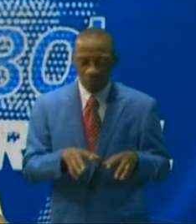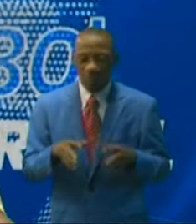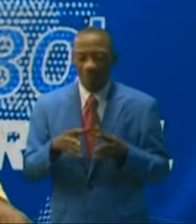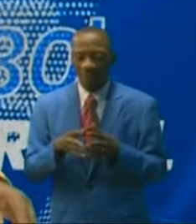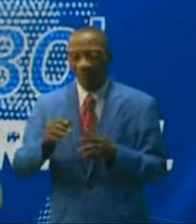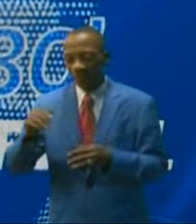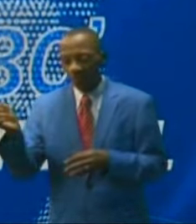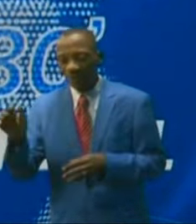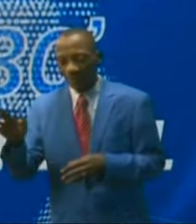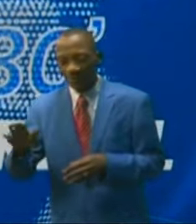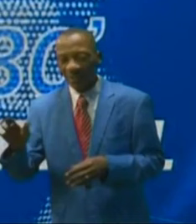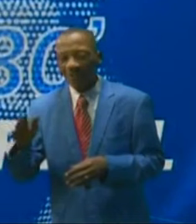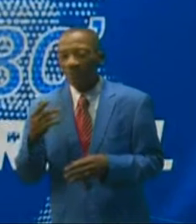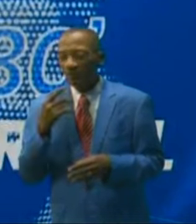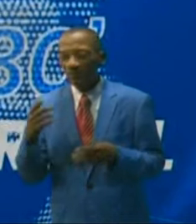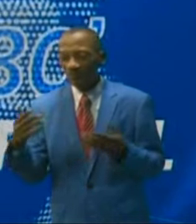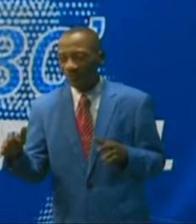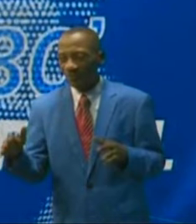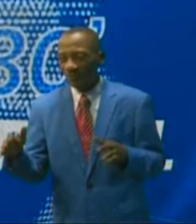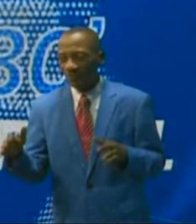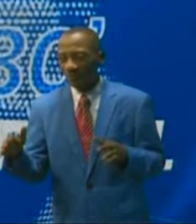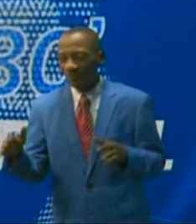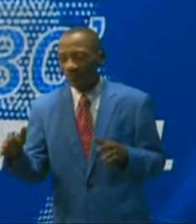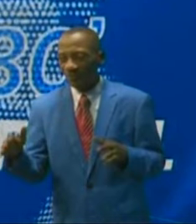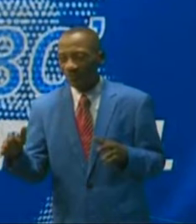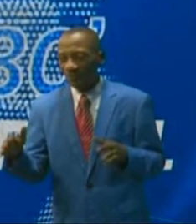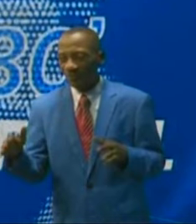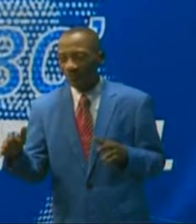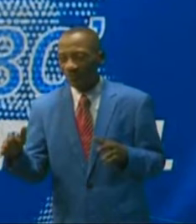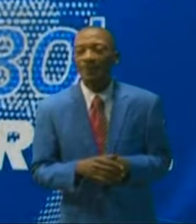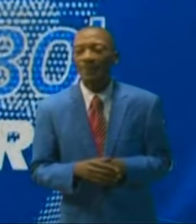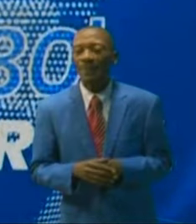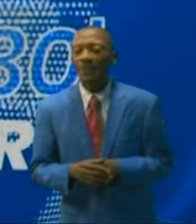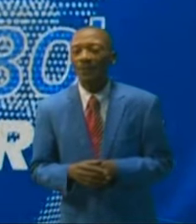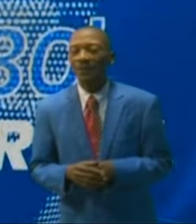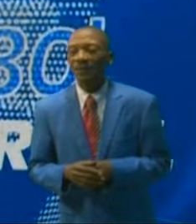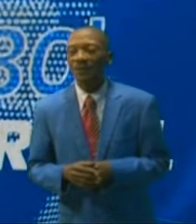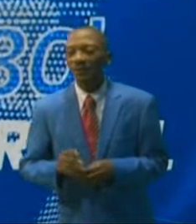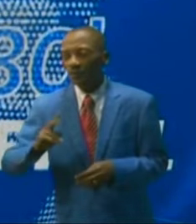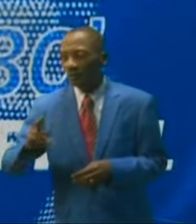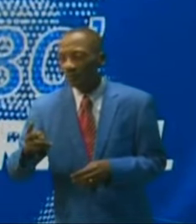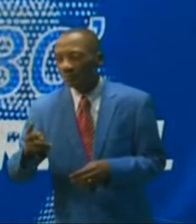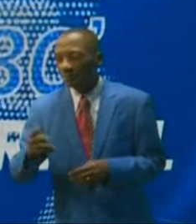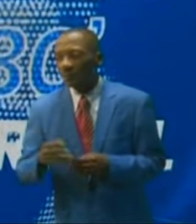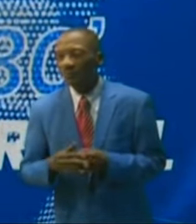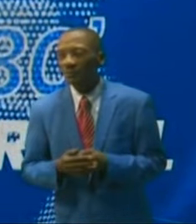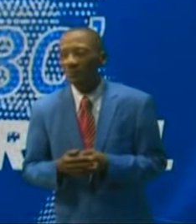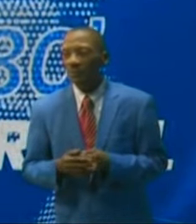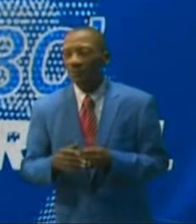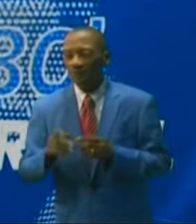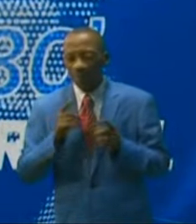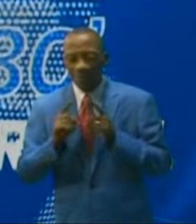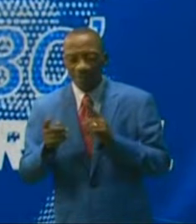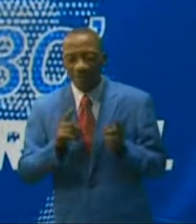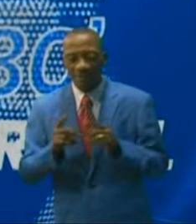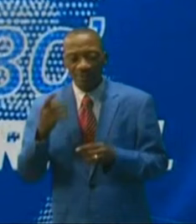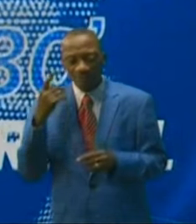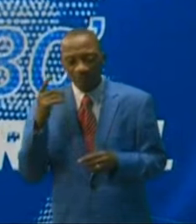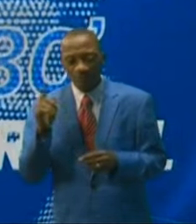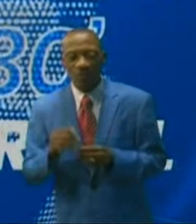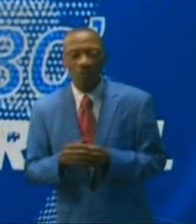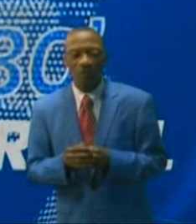Depuis 2022, plus de 38 000 ont été recensés dans 16 pays africains avec près